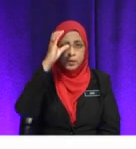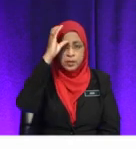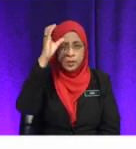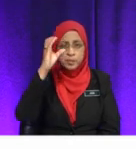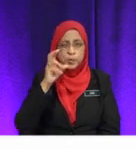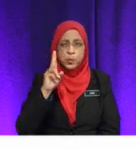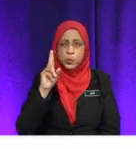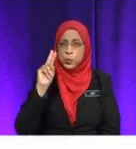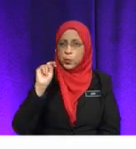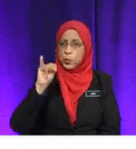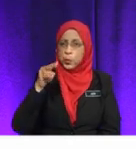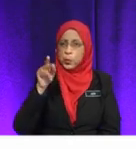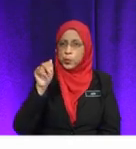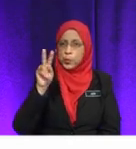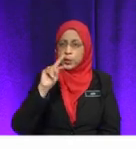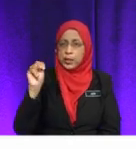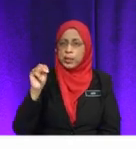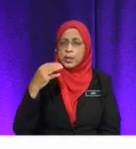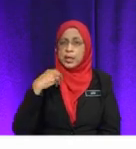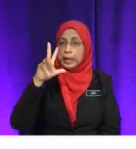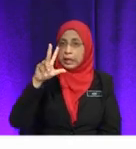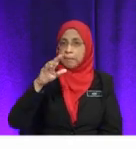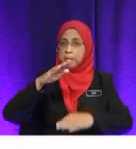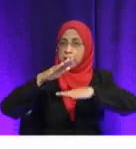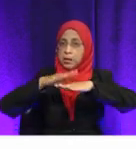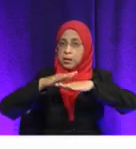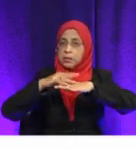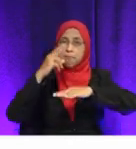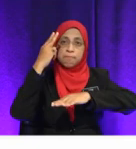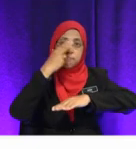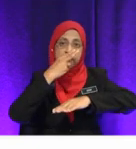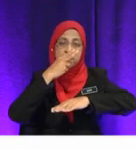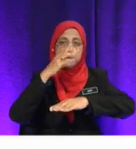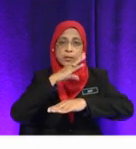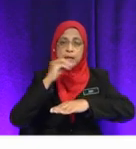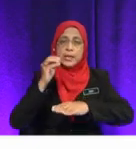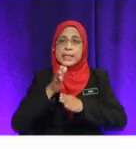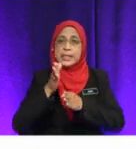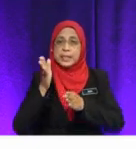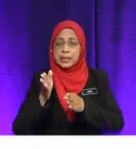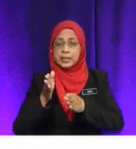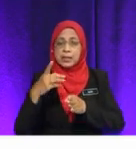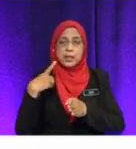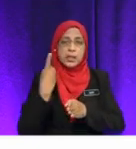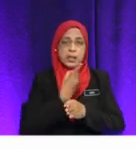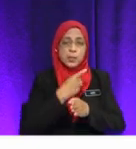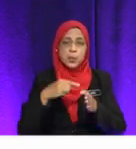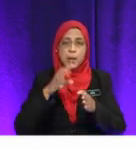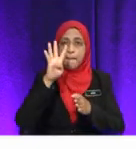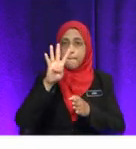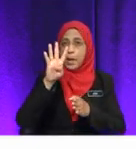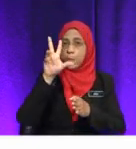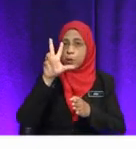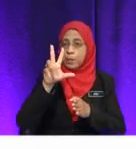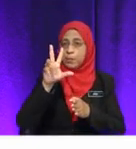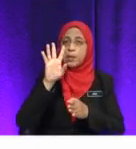ada tiga pandangan pandangan atas harapan dengan Sisi dan lazim kita akan menggunakan sudut 45° adalah